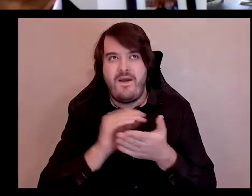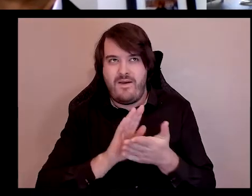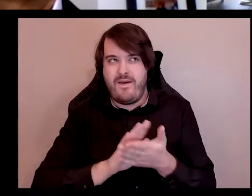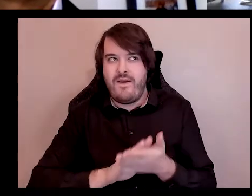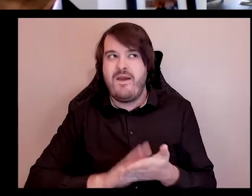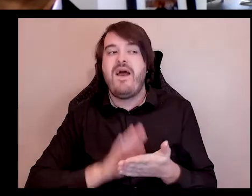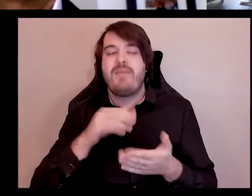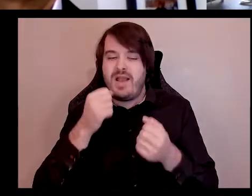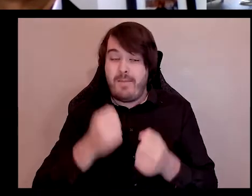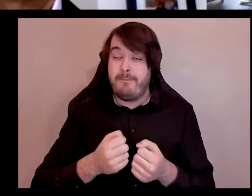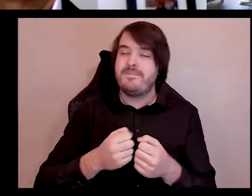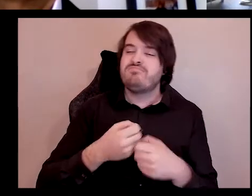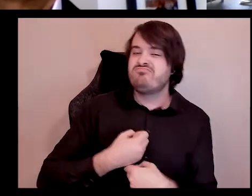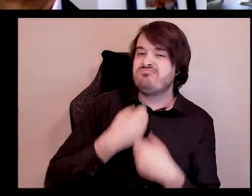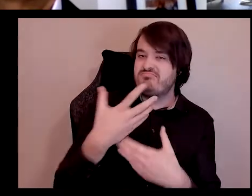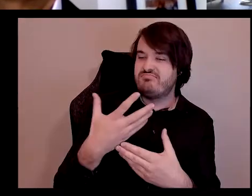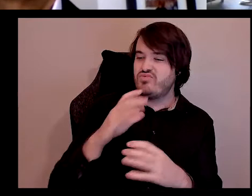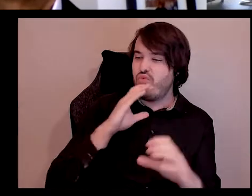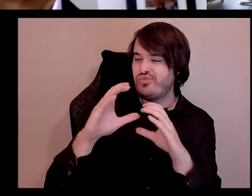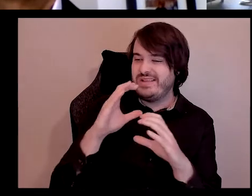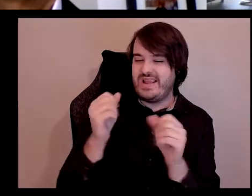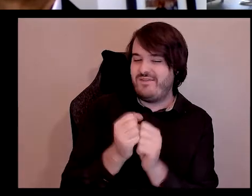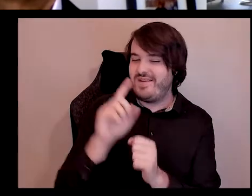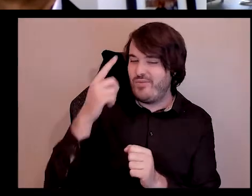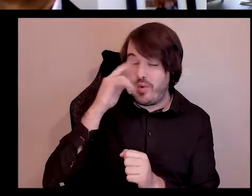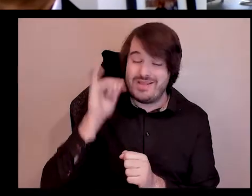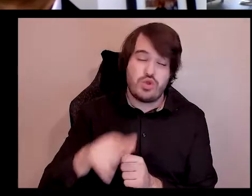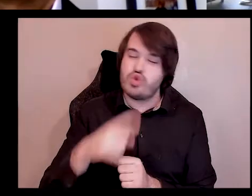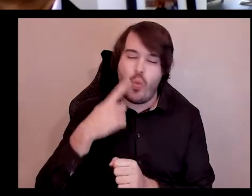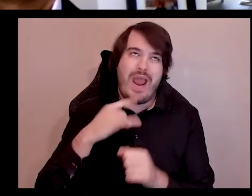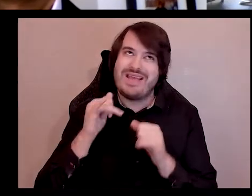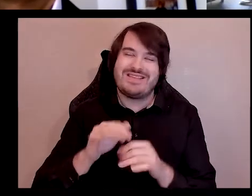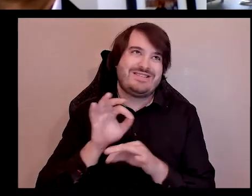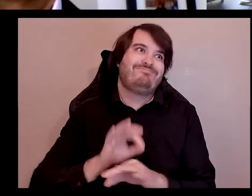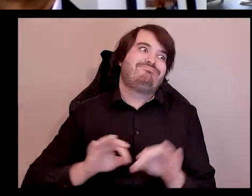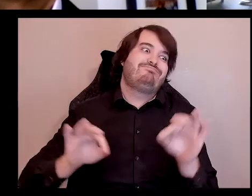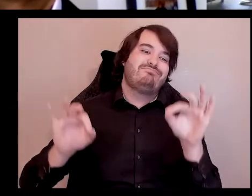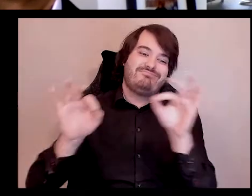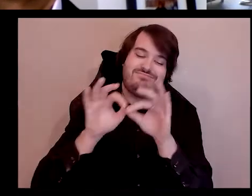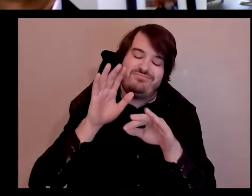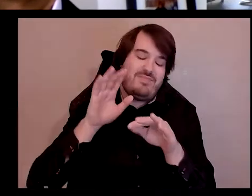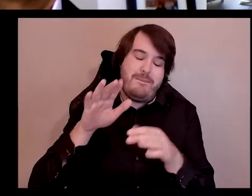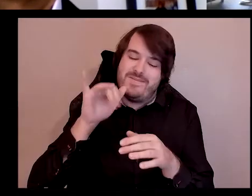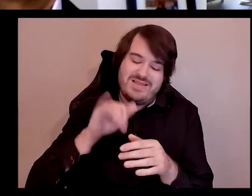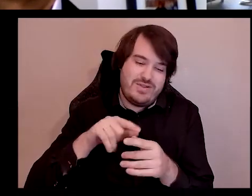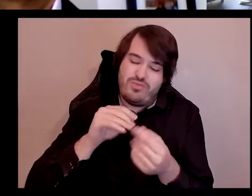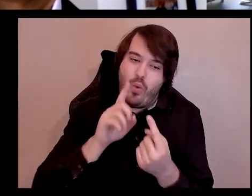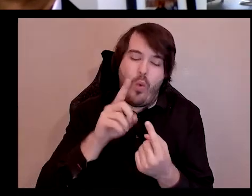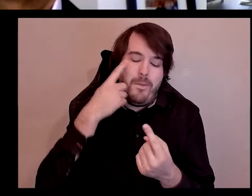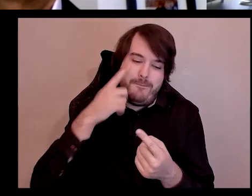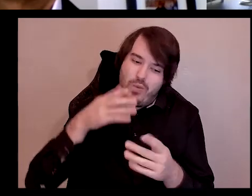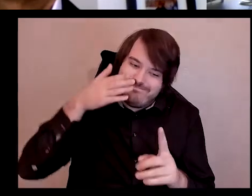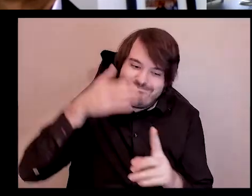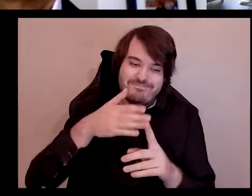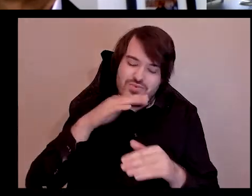temps de l'identifier, de les identifier et, comme Claude nous mentionne, d'être capable de les communiquer. Je crois que c'est un élément clé